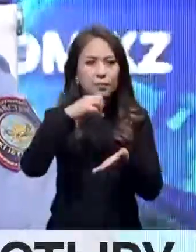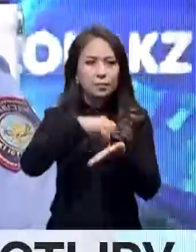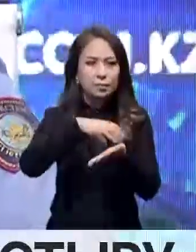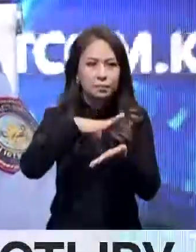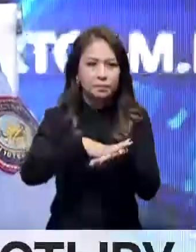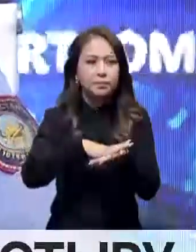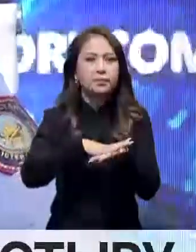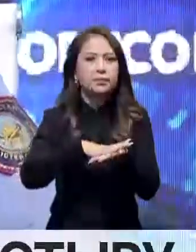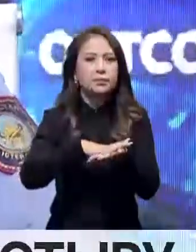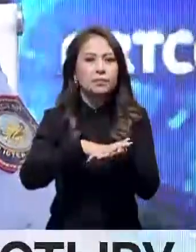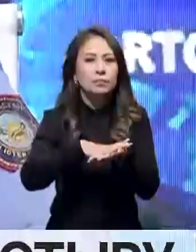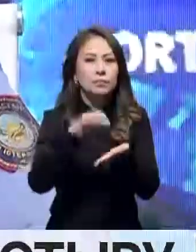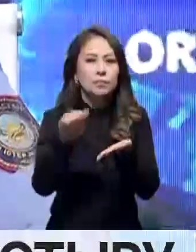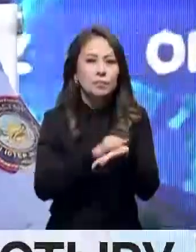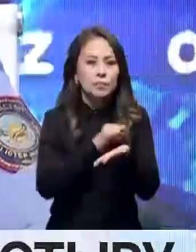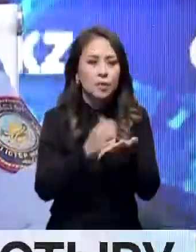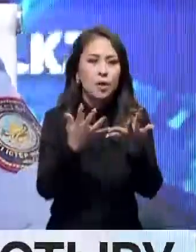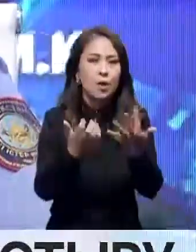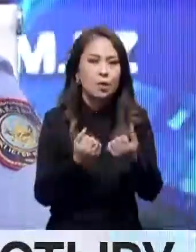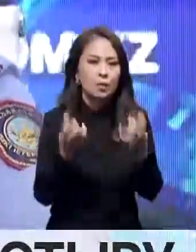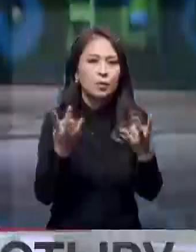белгісімен мемлекеттік төлқұжатын алу керек.